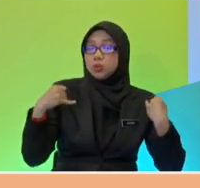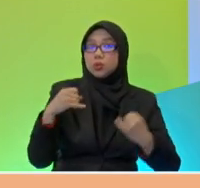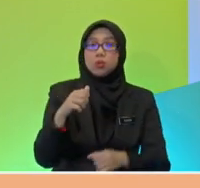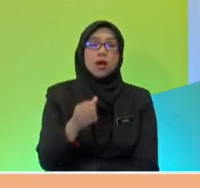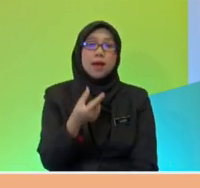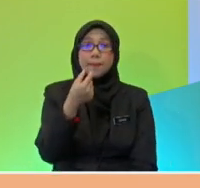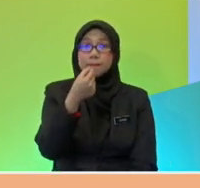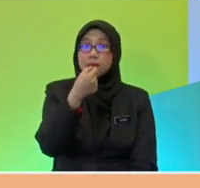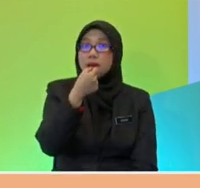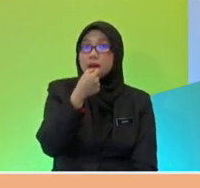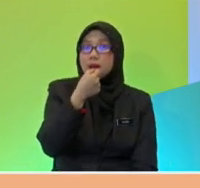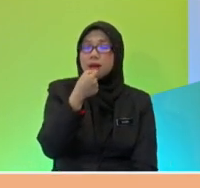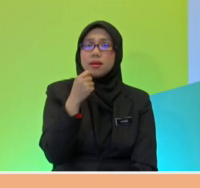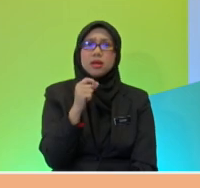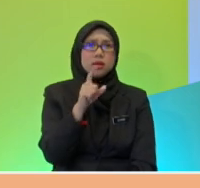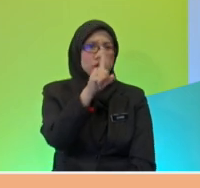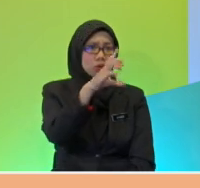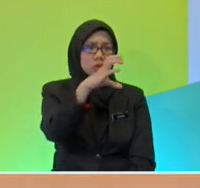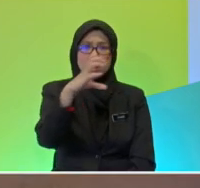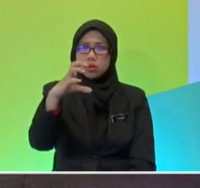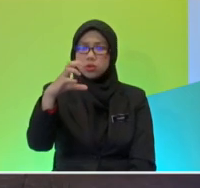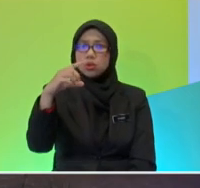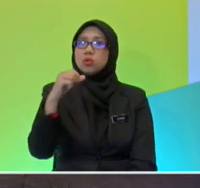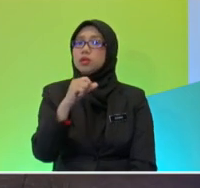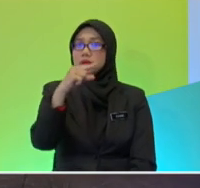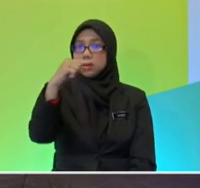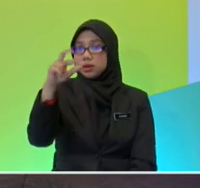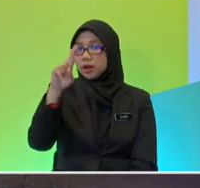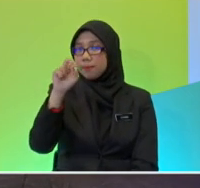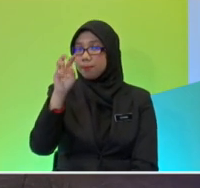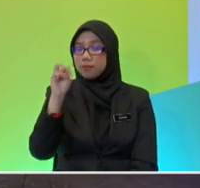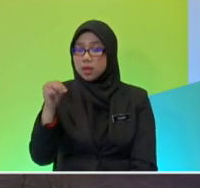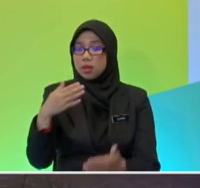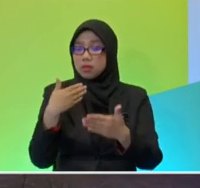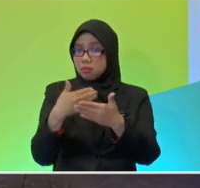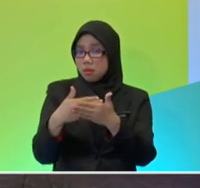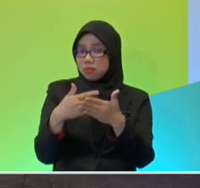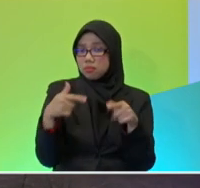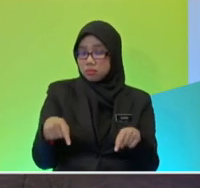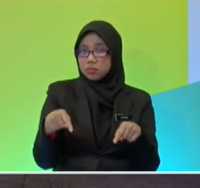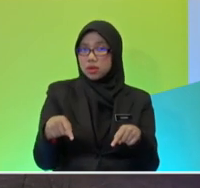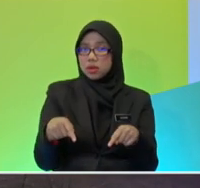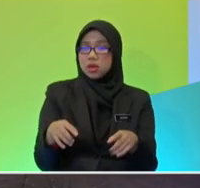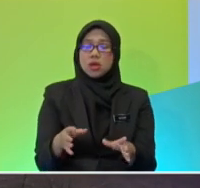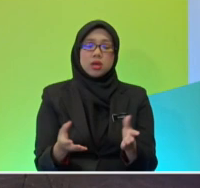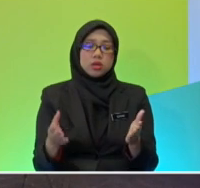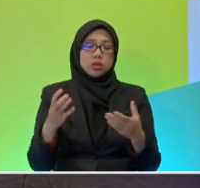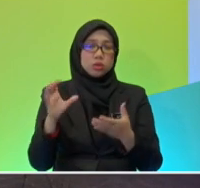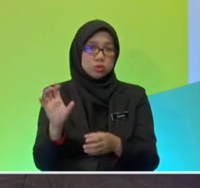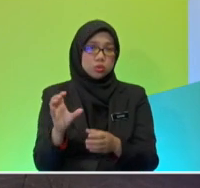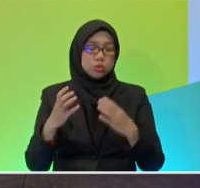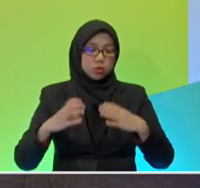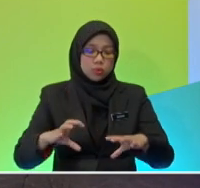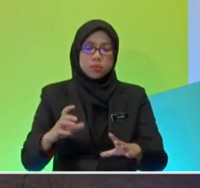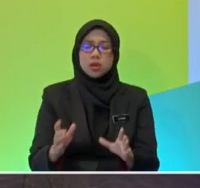yang selalu makan duka enak jual 100 gram tapi bila kita jual sampai dekat kita rupanya bila ditimbang ada 90